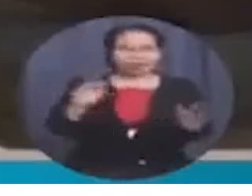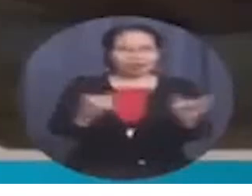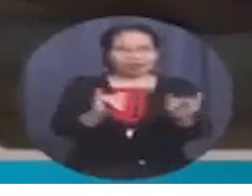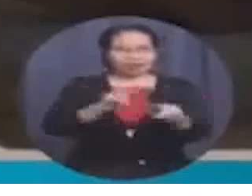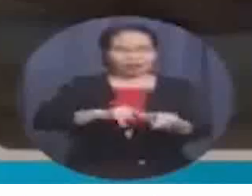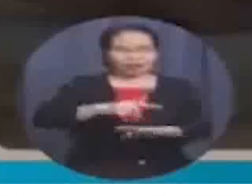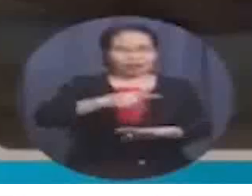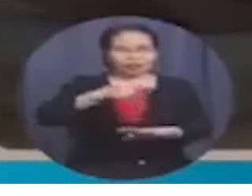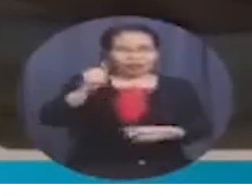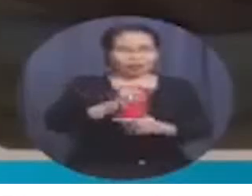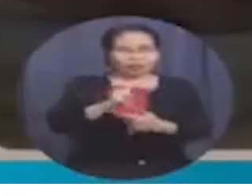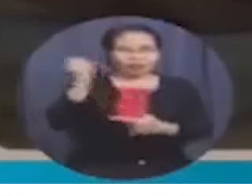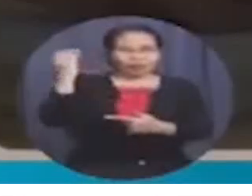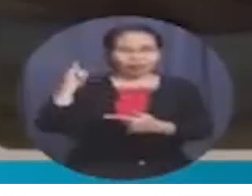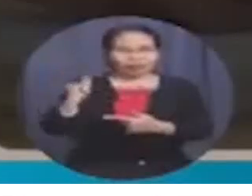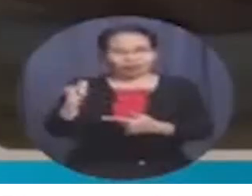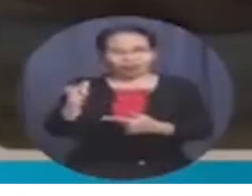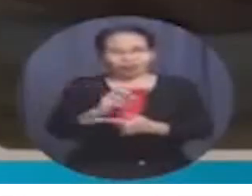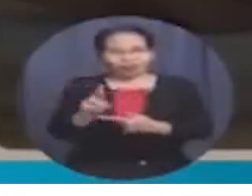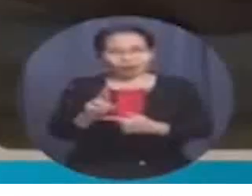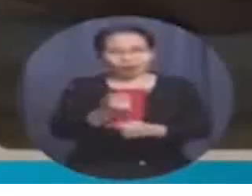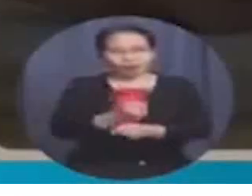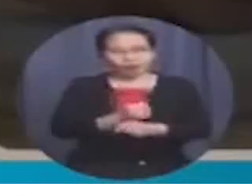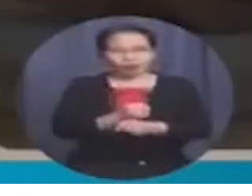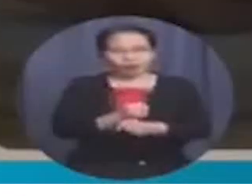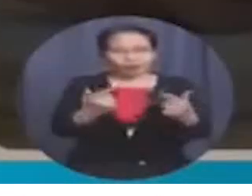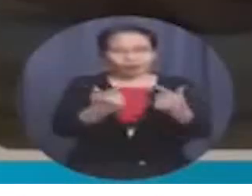ay katulad ng ginto o ng pilak o ng